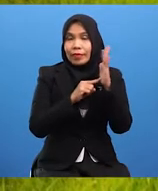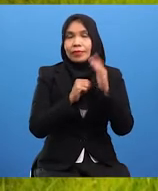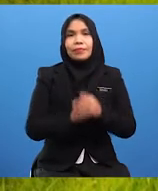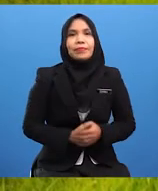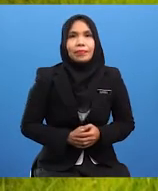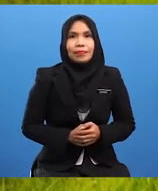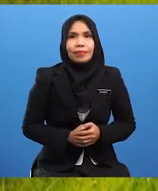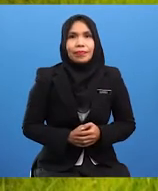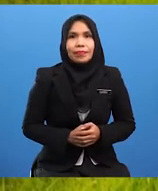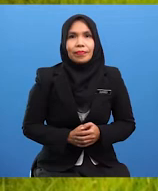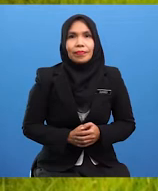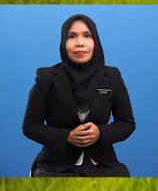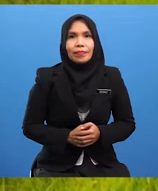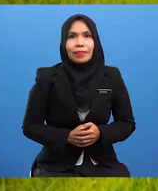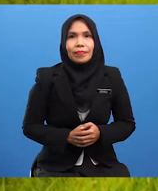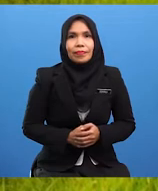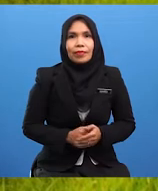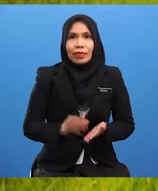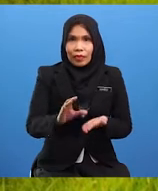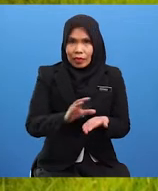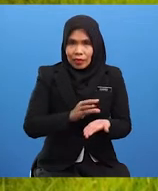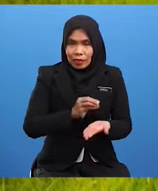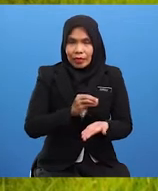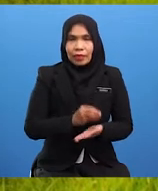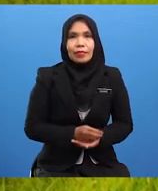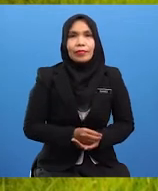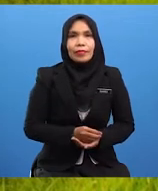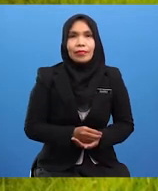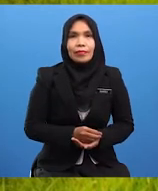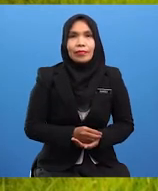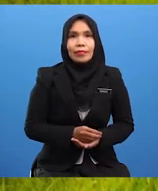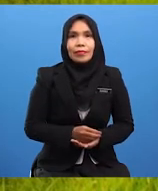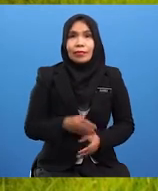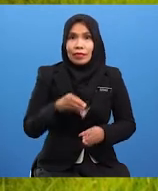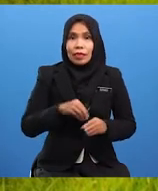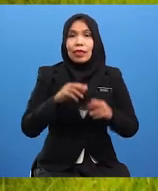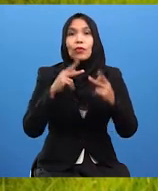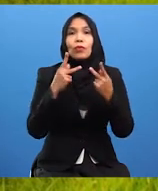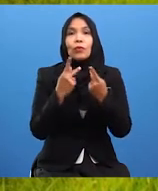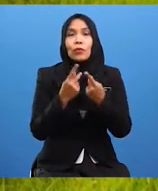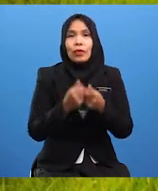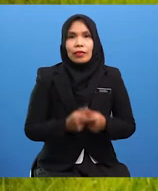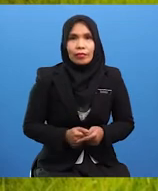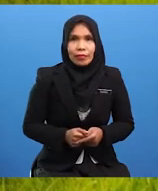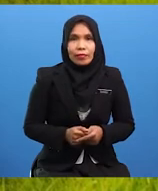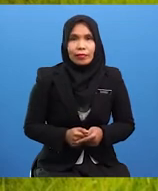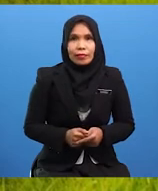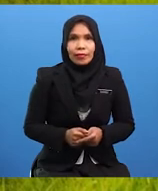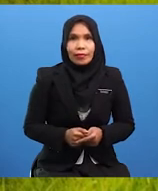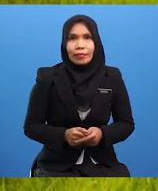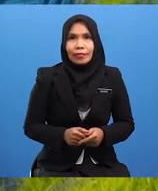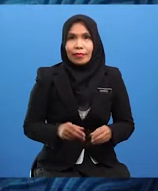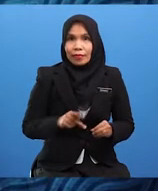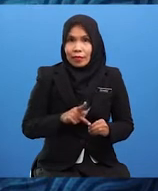di Malaysia, cetakan telah dikategorikan sebagai karya seni halus.